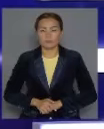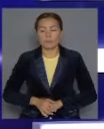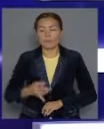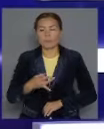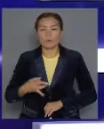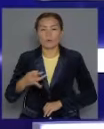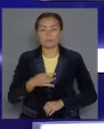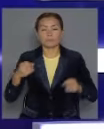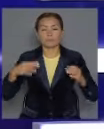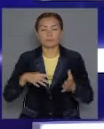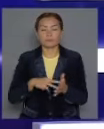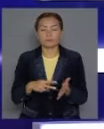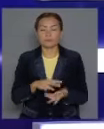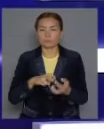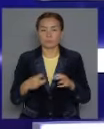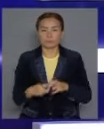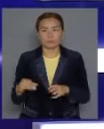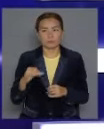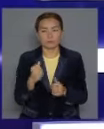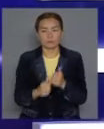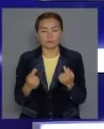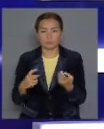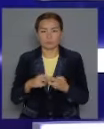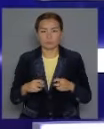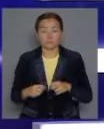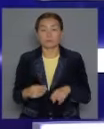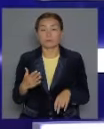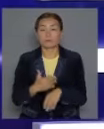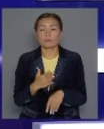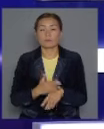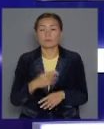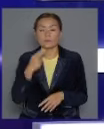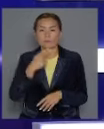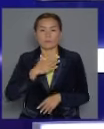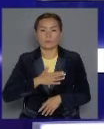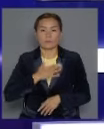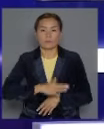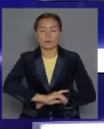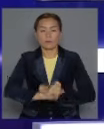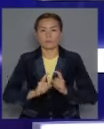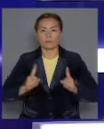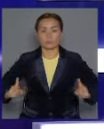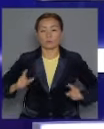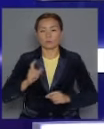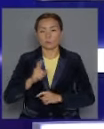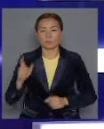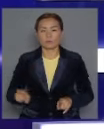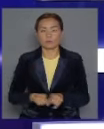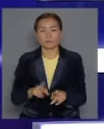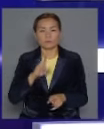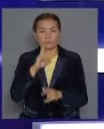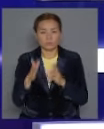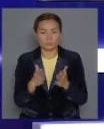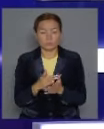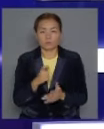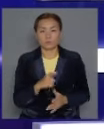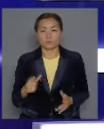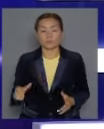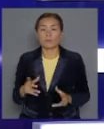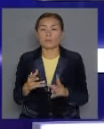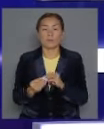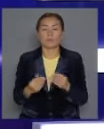Өңірде жарық бағаналарының мәселесі күн тәртібінен түспей тұр. Сапасыз тіреуіштерге жұрттың да наразылығы бар. Тұрғындар